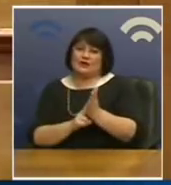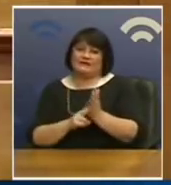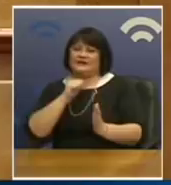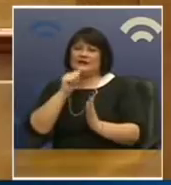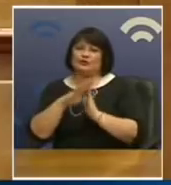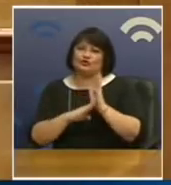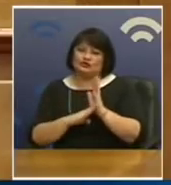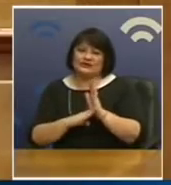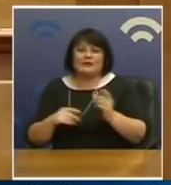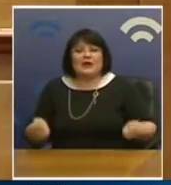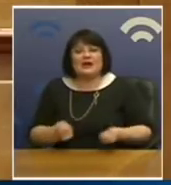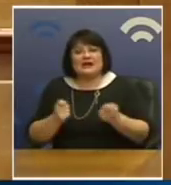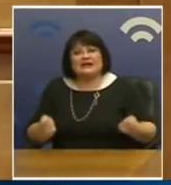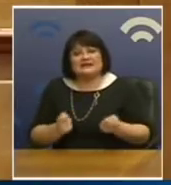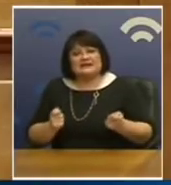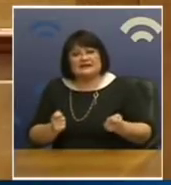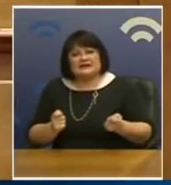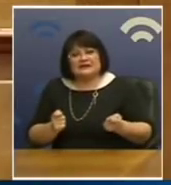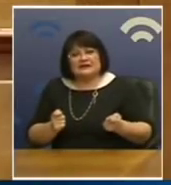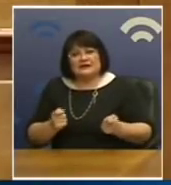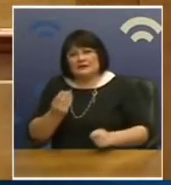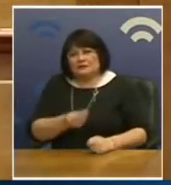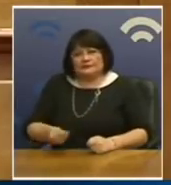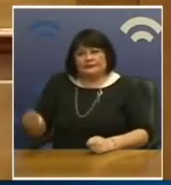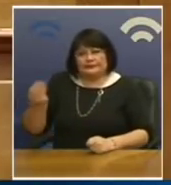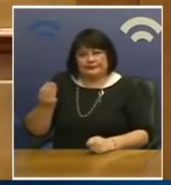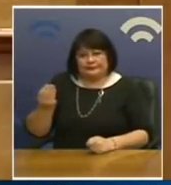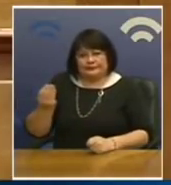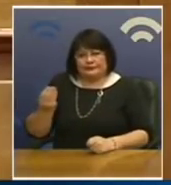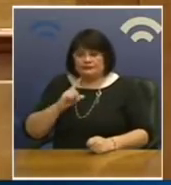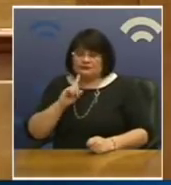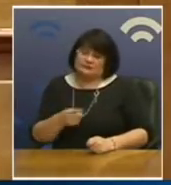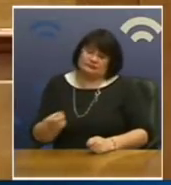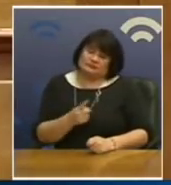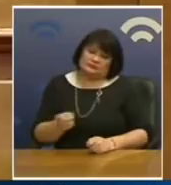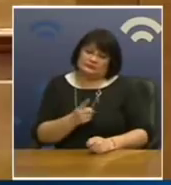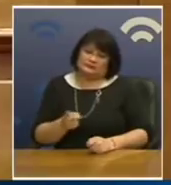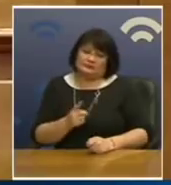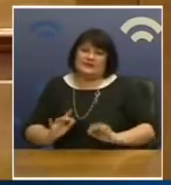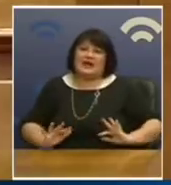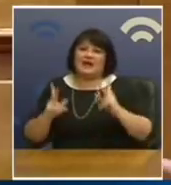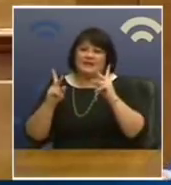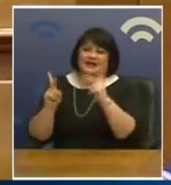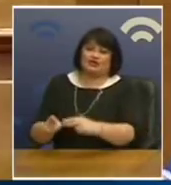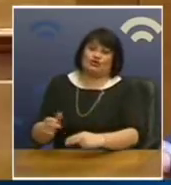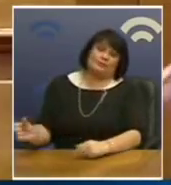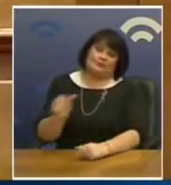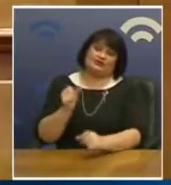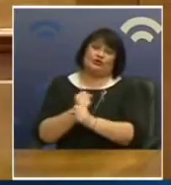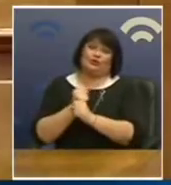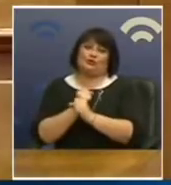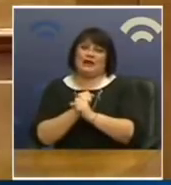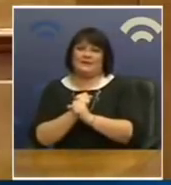η χρήση ή μάλλον η κατάχρηση της επίταξης ως απεργοσπαστικού μηχανισμού για να